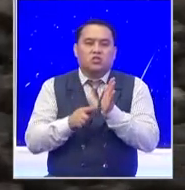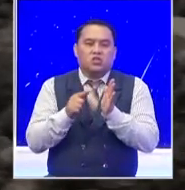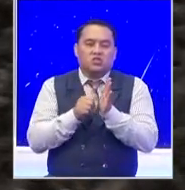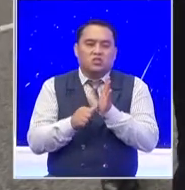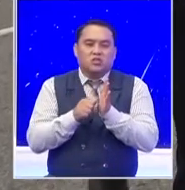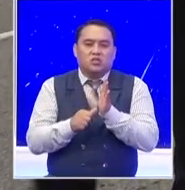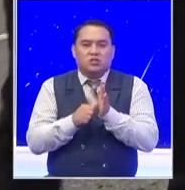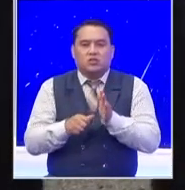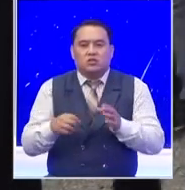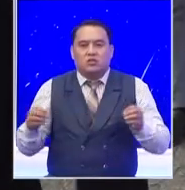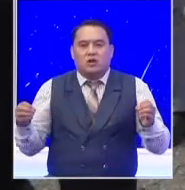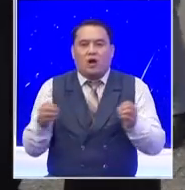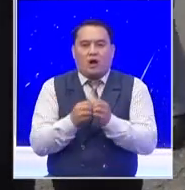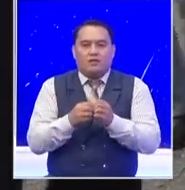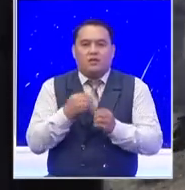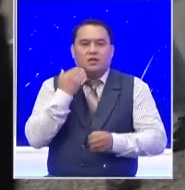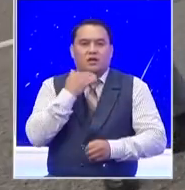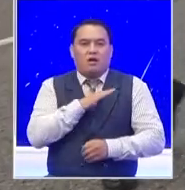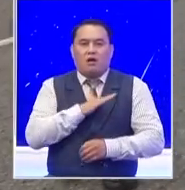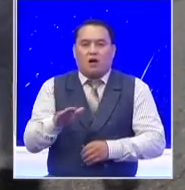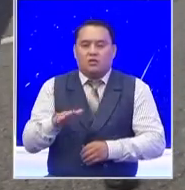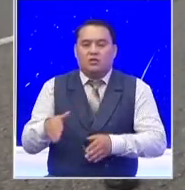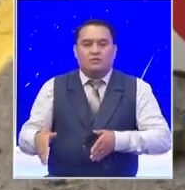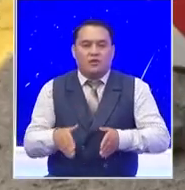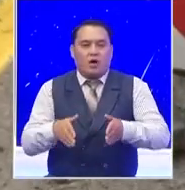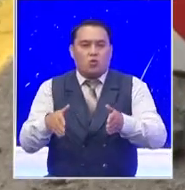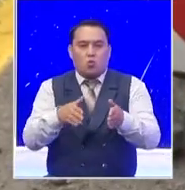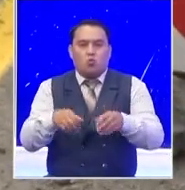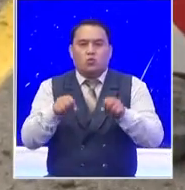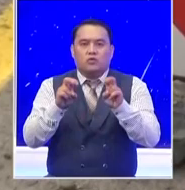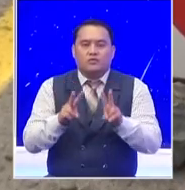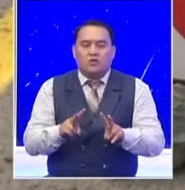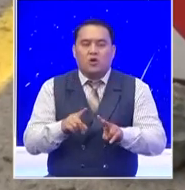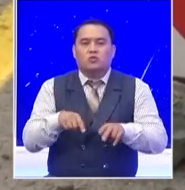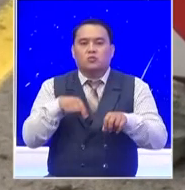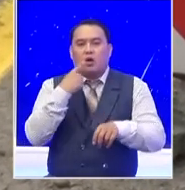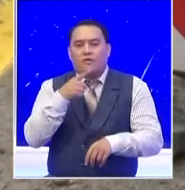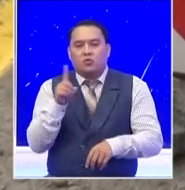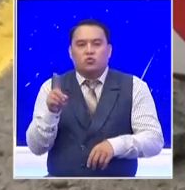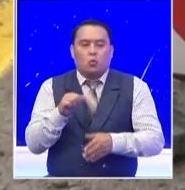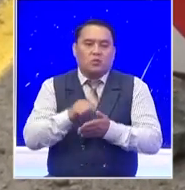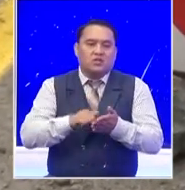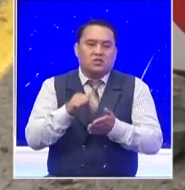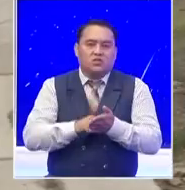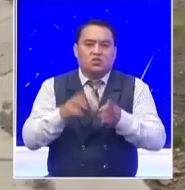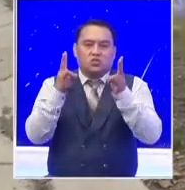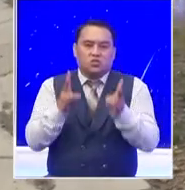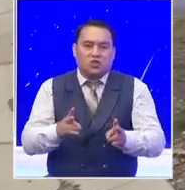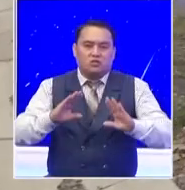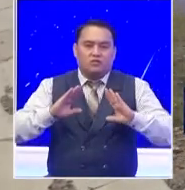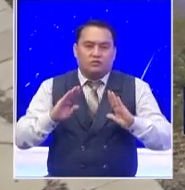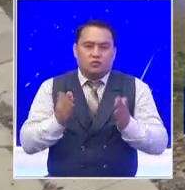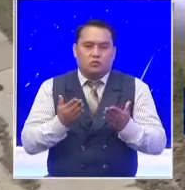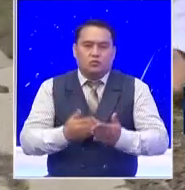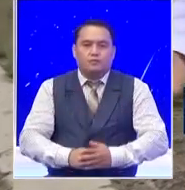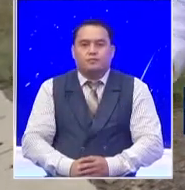В некоторых случаях именно некачественное содержание автодорог, как утверждают специалисты, является причиной дорожных происшествий. Сейчас уже у